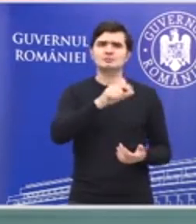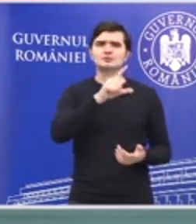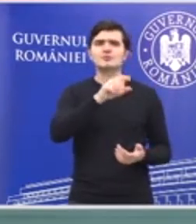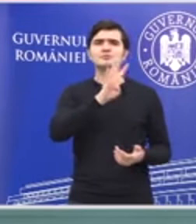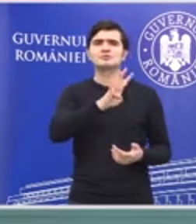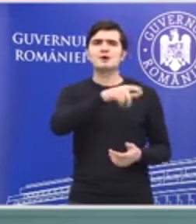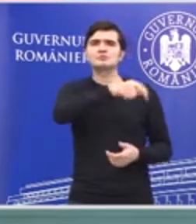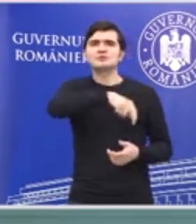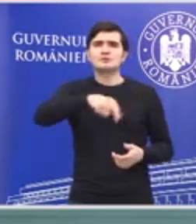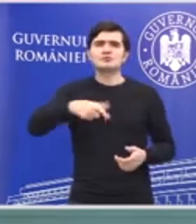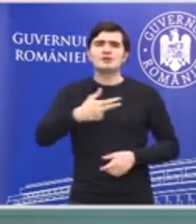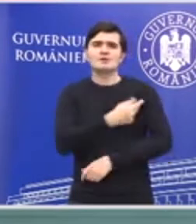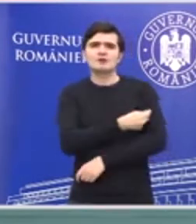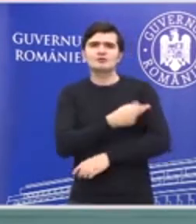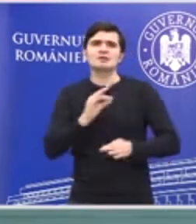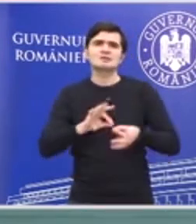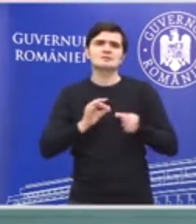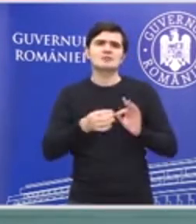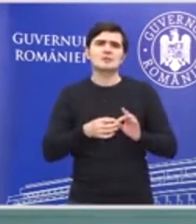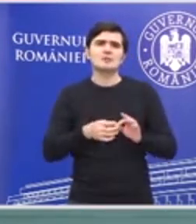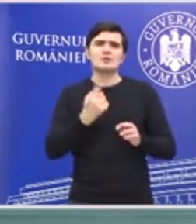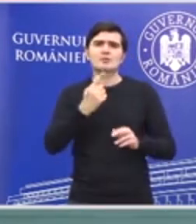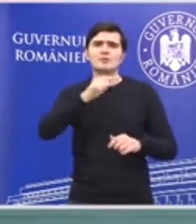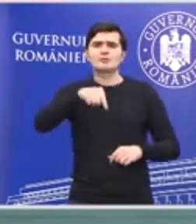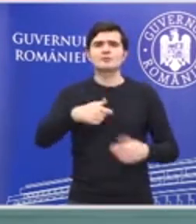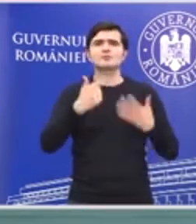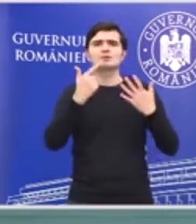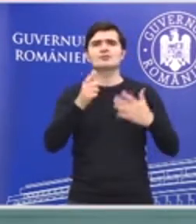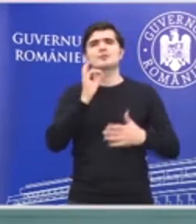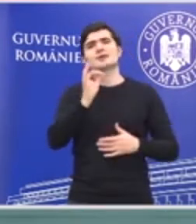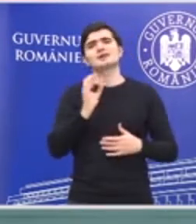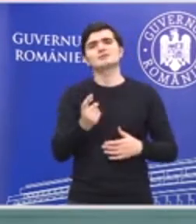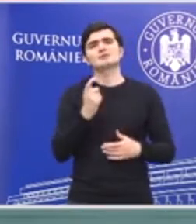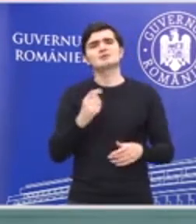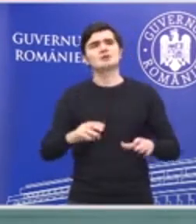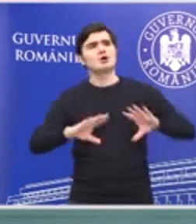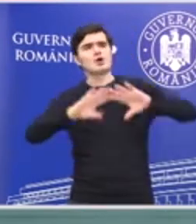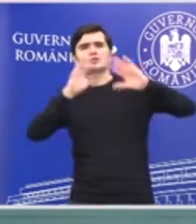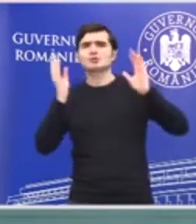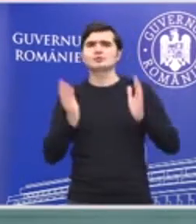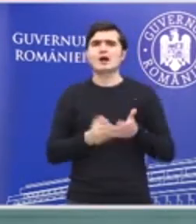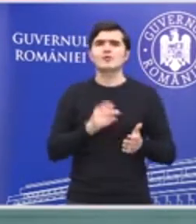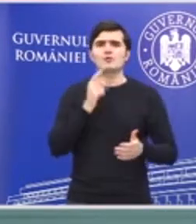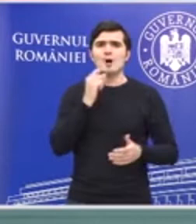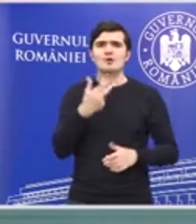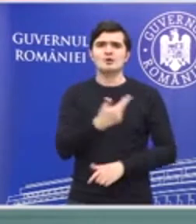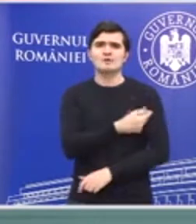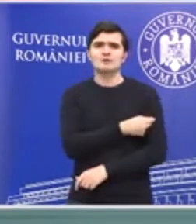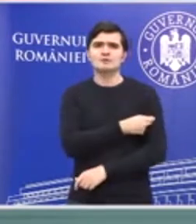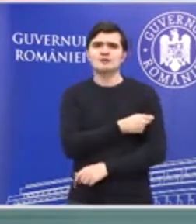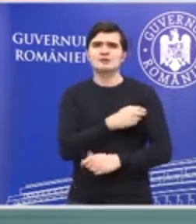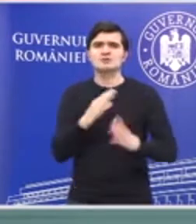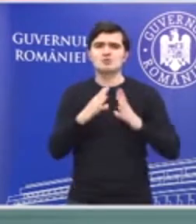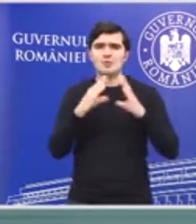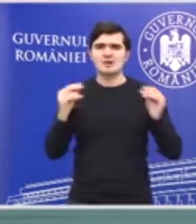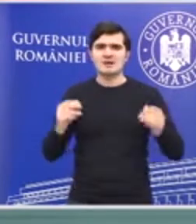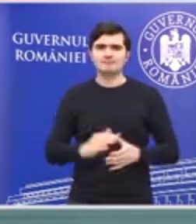35.674 de persoane vaccinate, ceea ce reprezintă 1,7% din totalul celor vaccinați la nivel